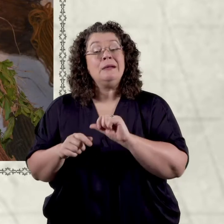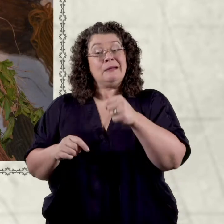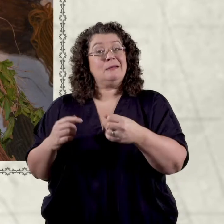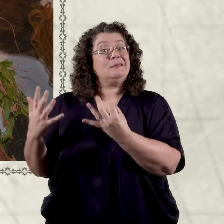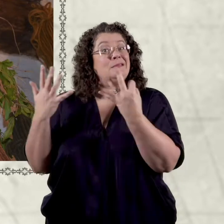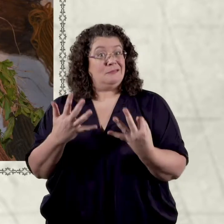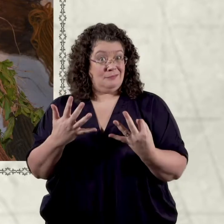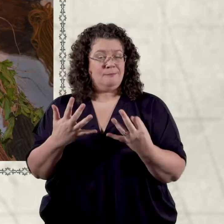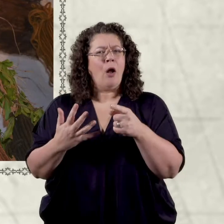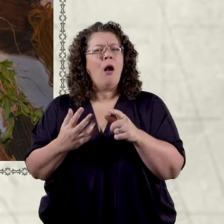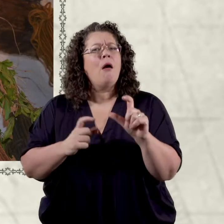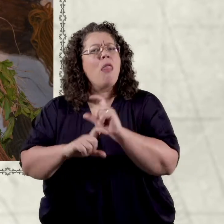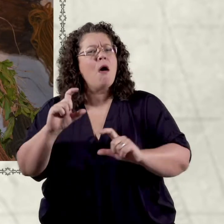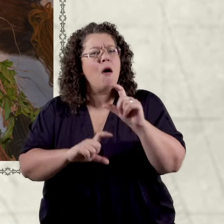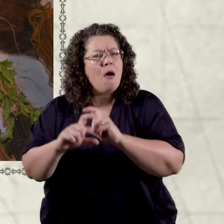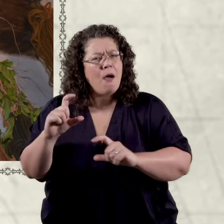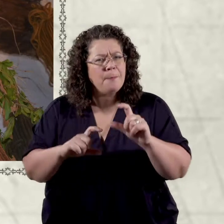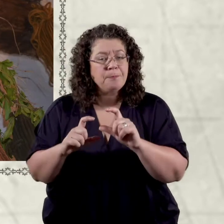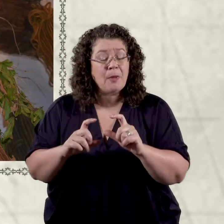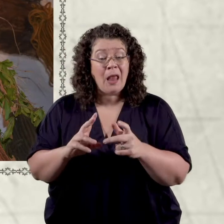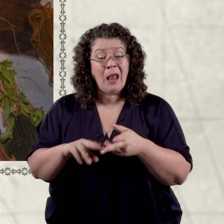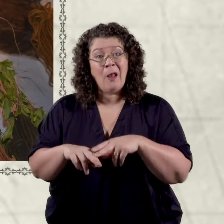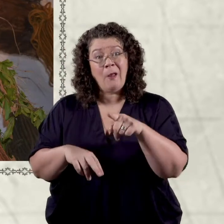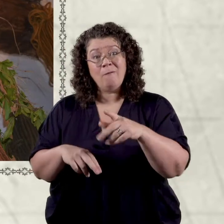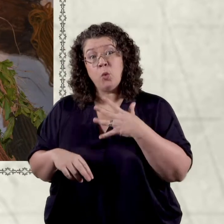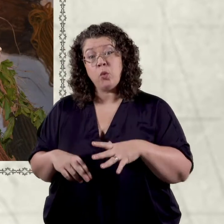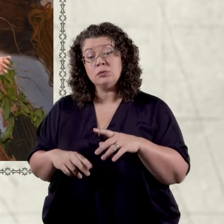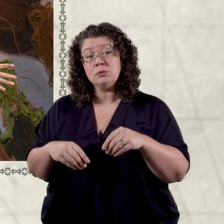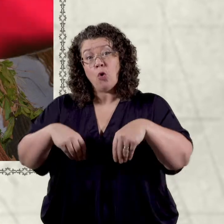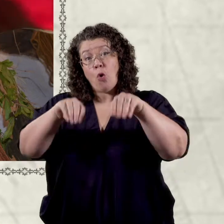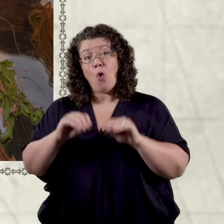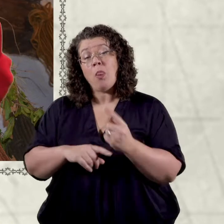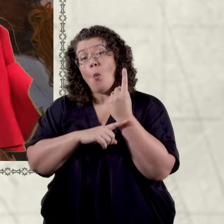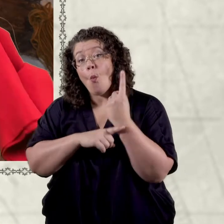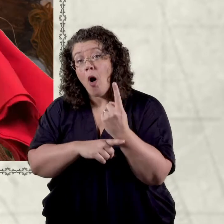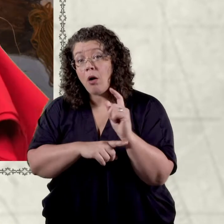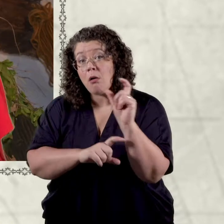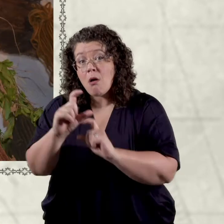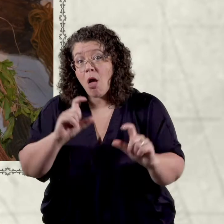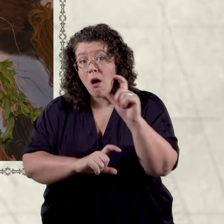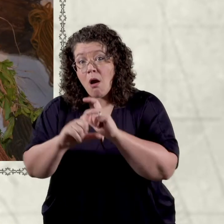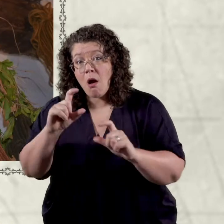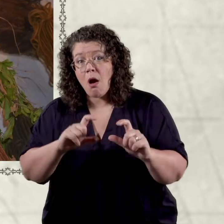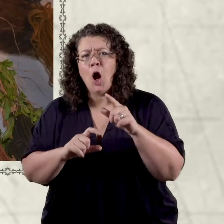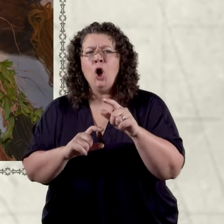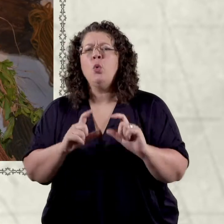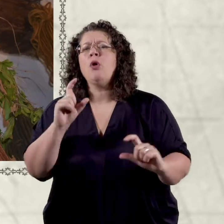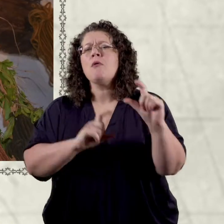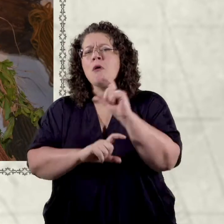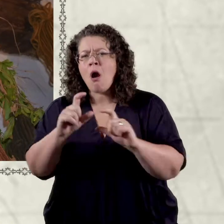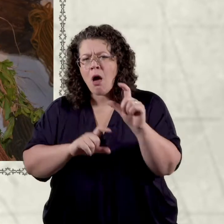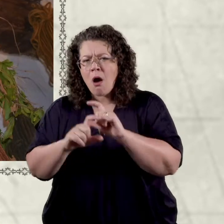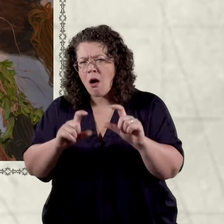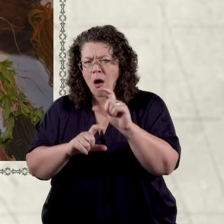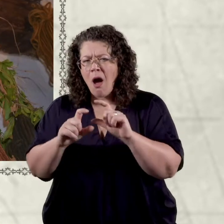lliwio. Os yr ydych chi eisiau brethyn un lliw, fel hyn, rych chi'n ei liwio ar ôl